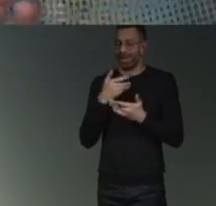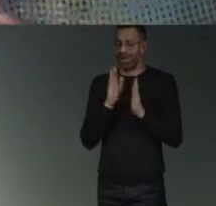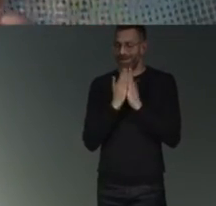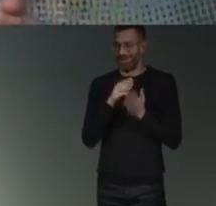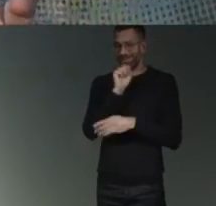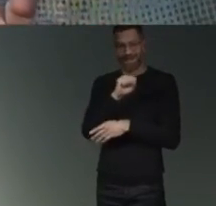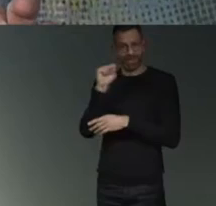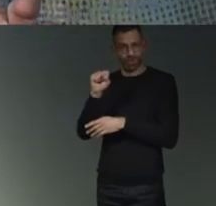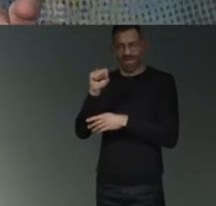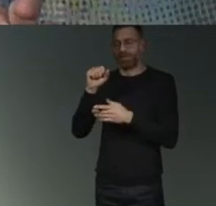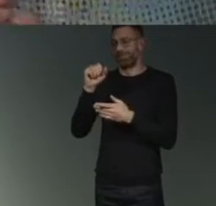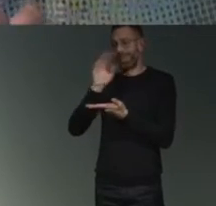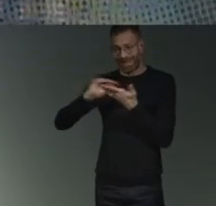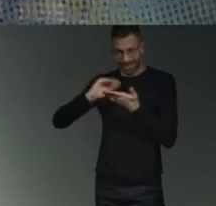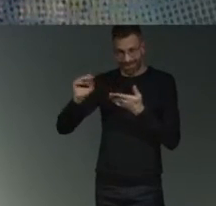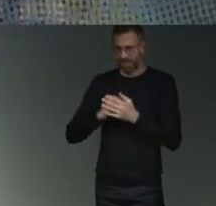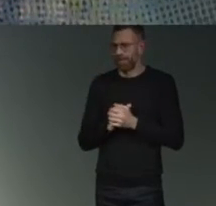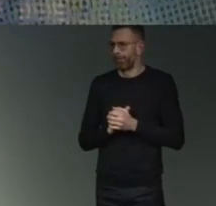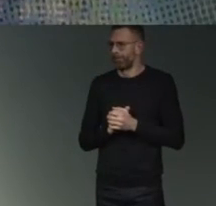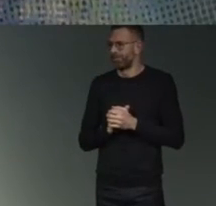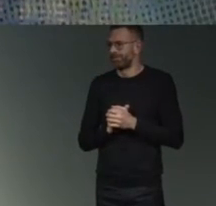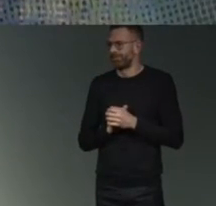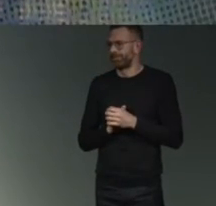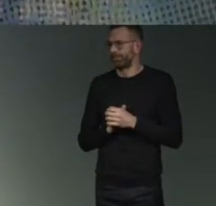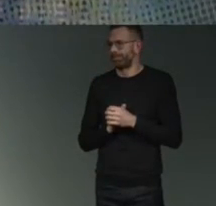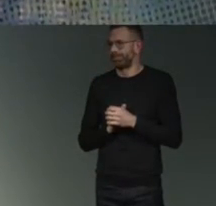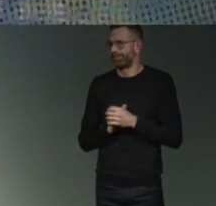l'écrivain, j'ai reçu